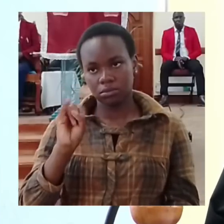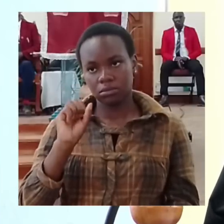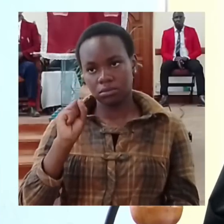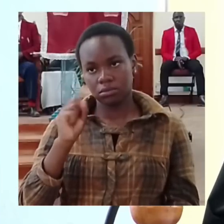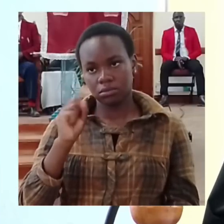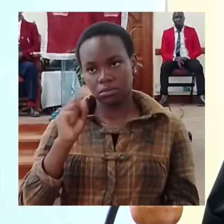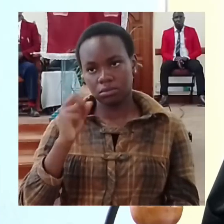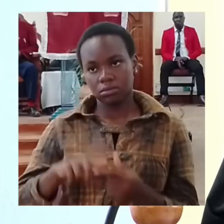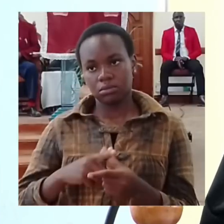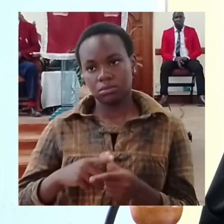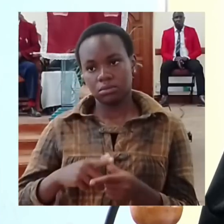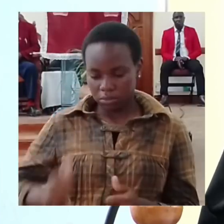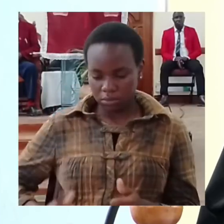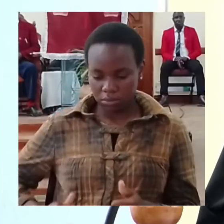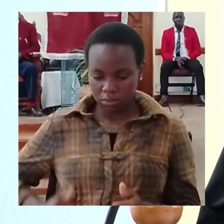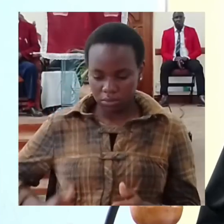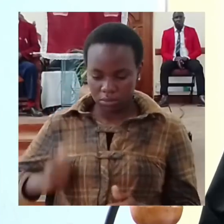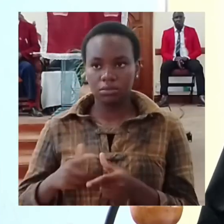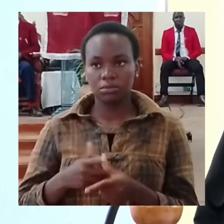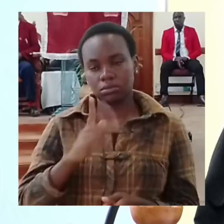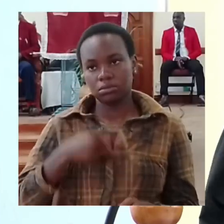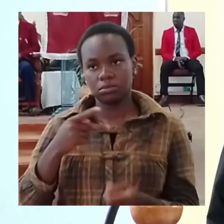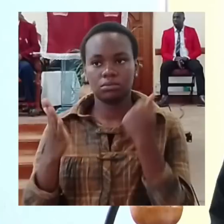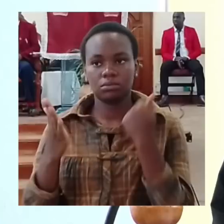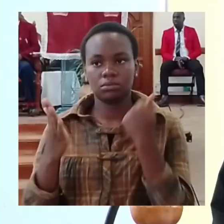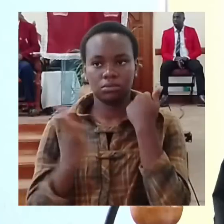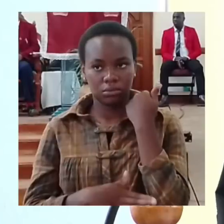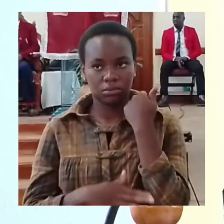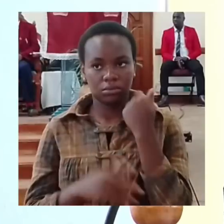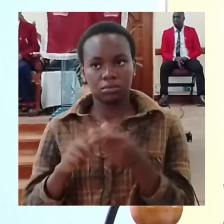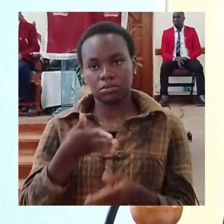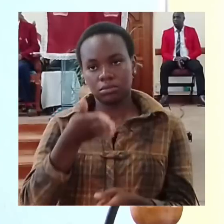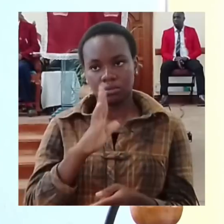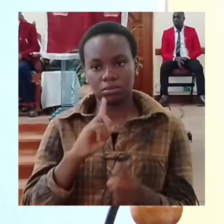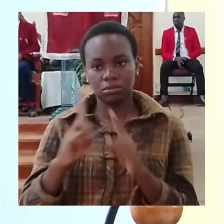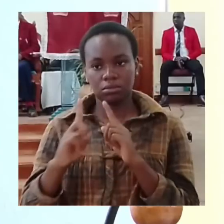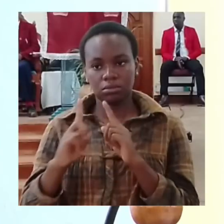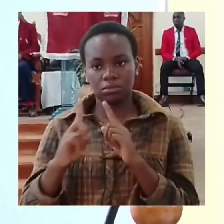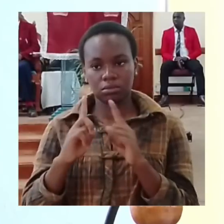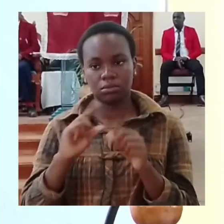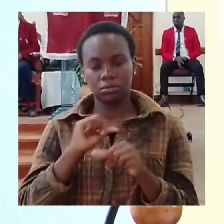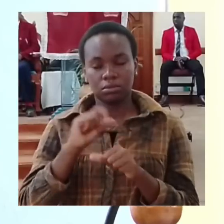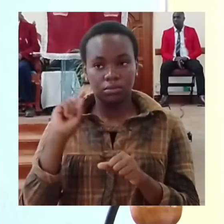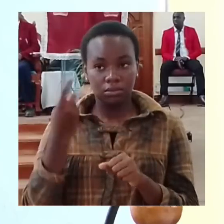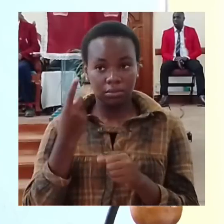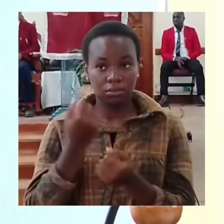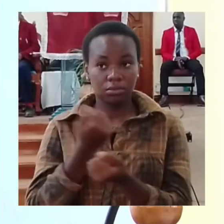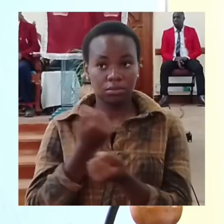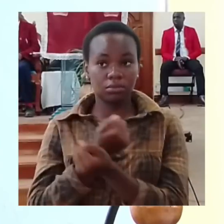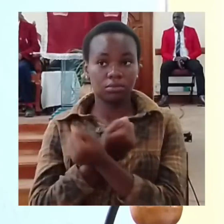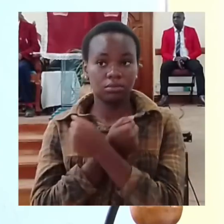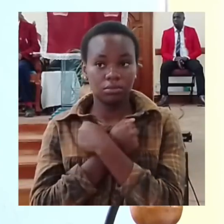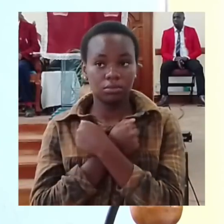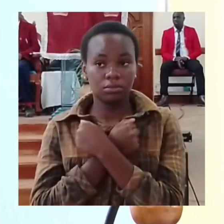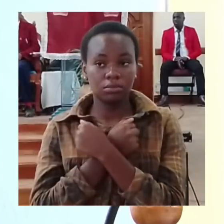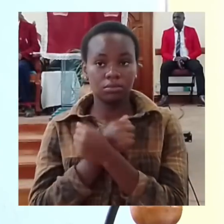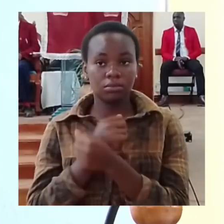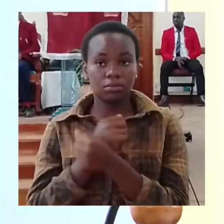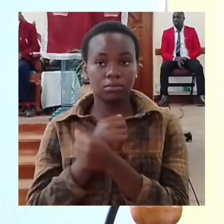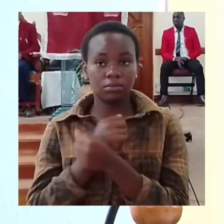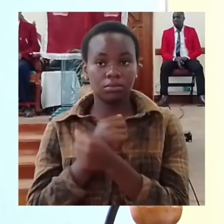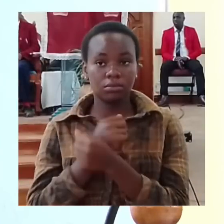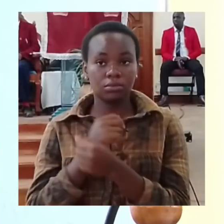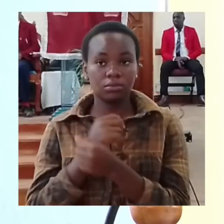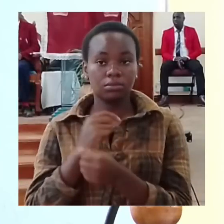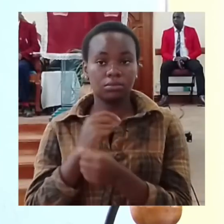yendete. Na nikio Mwathani atwiraga twende mundu ucio ungi o uria